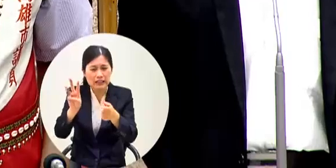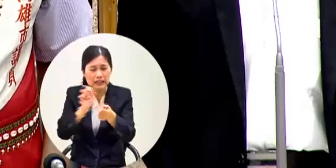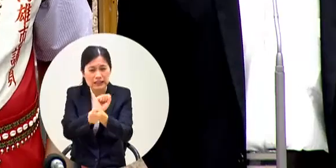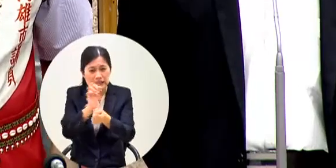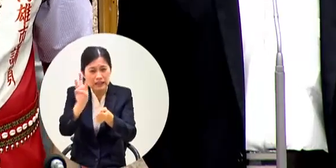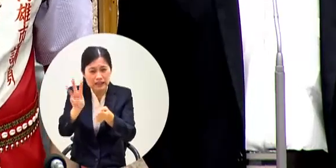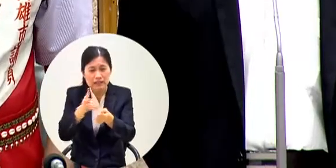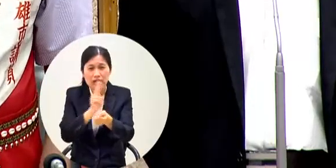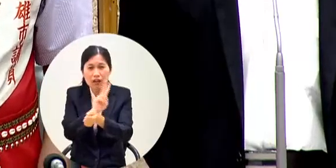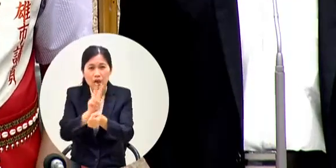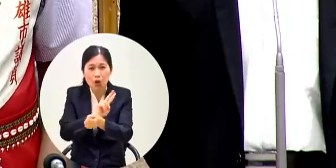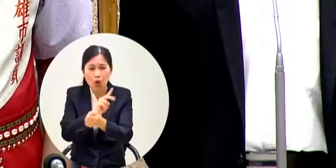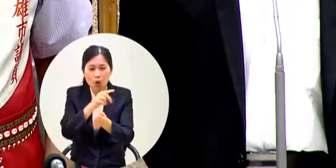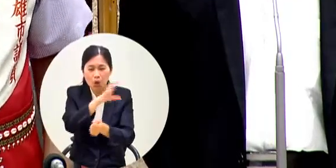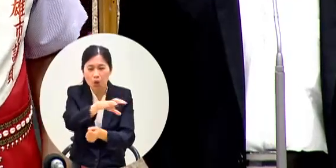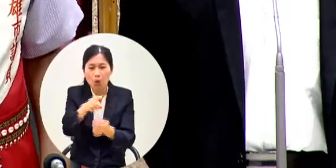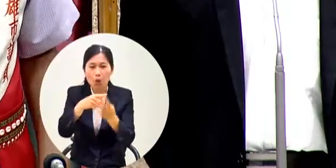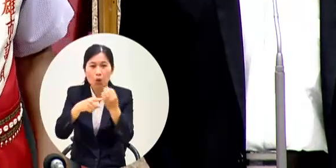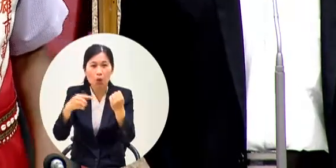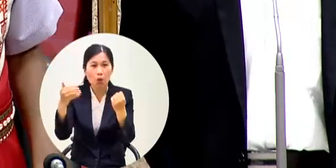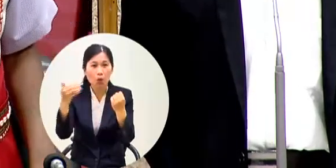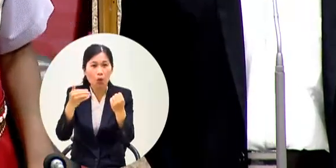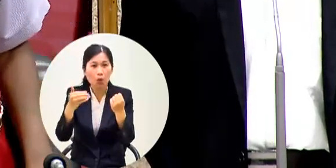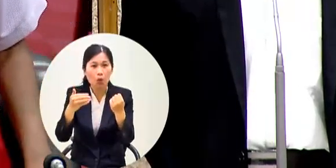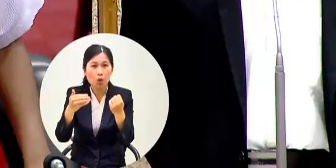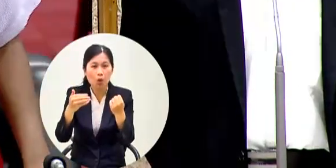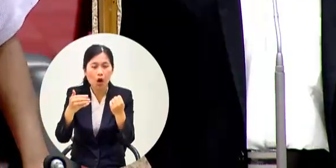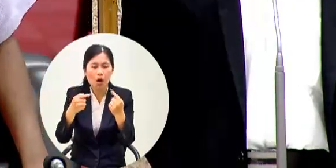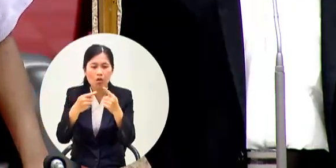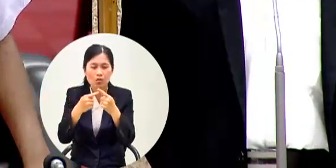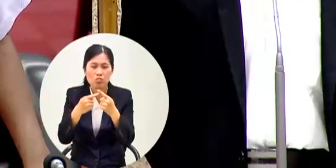下、甲仙、内门、